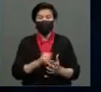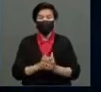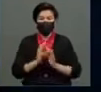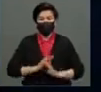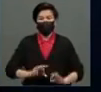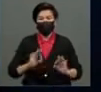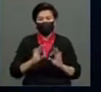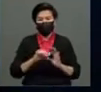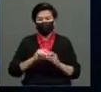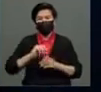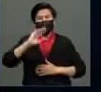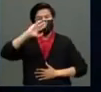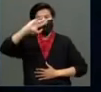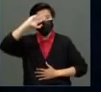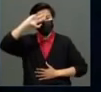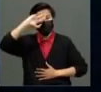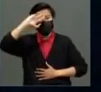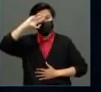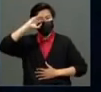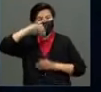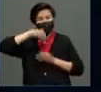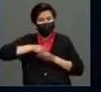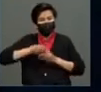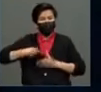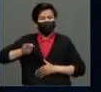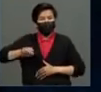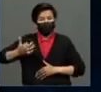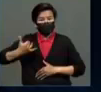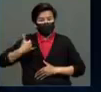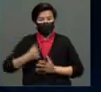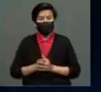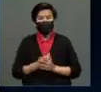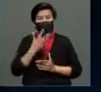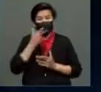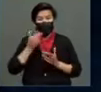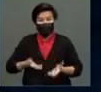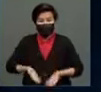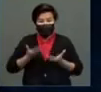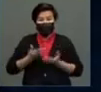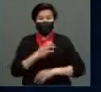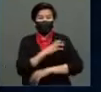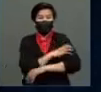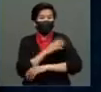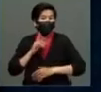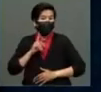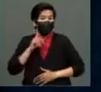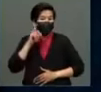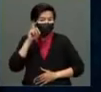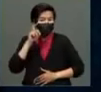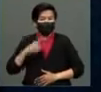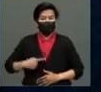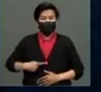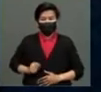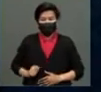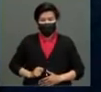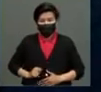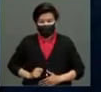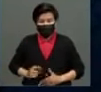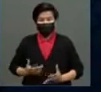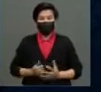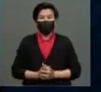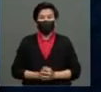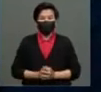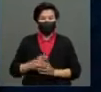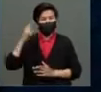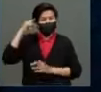ที่กลุ่มเดิมๆนะครับความดันสูงเบาหวานไขมันเลือดสูงไตเรื้อรังโรคหัวใจเลือดหลอดเลือดสม